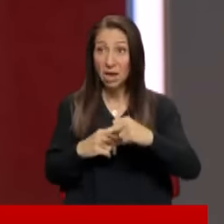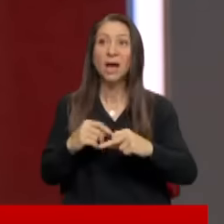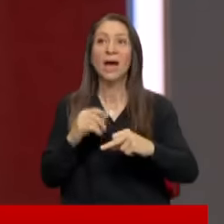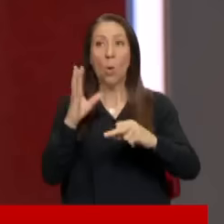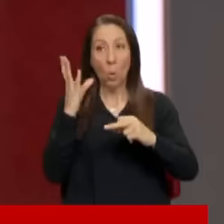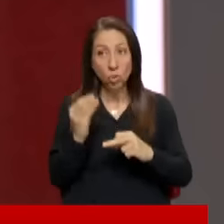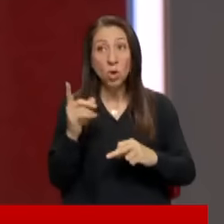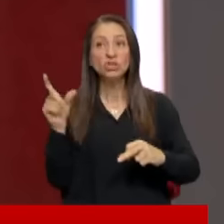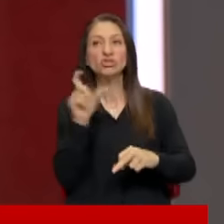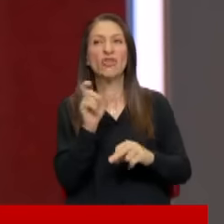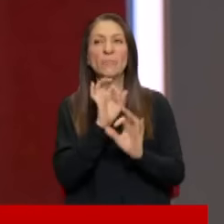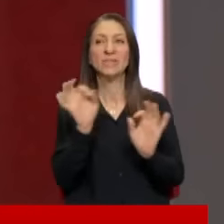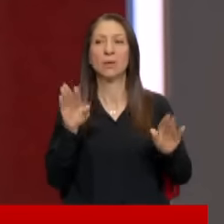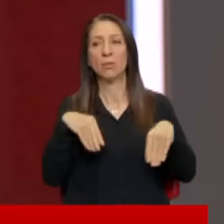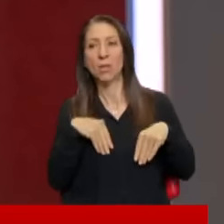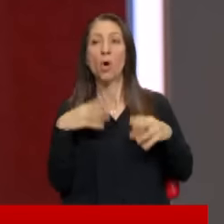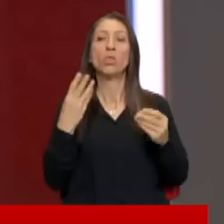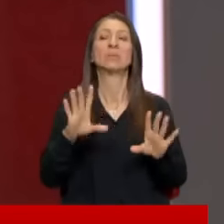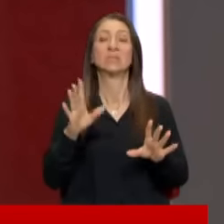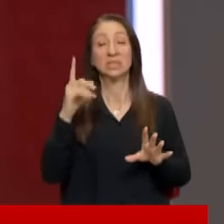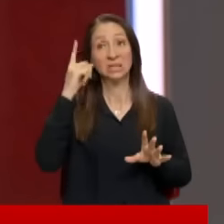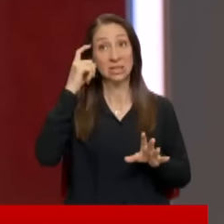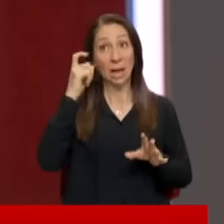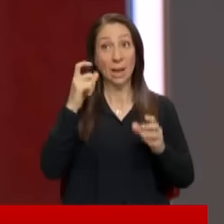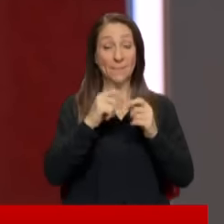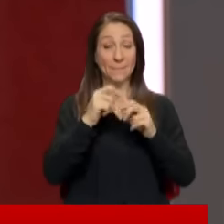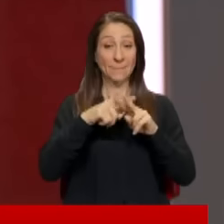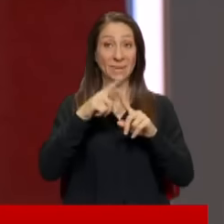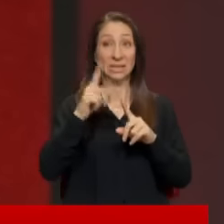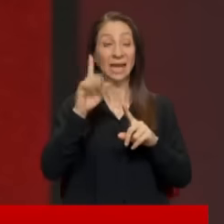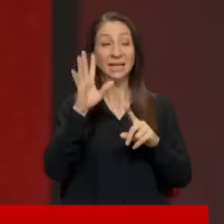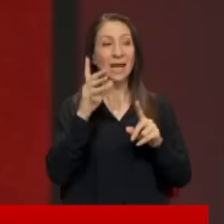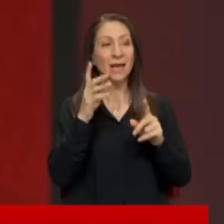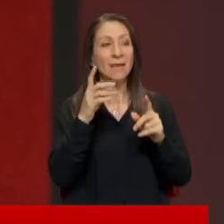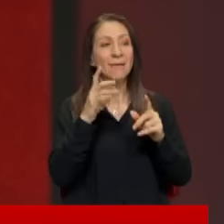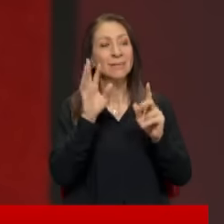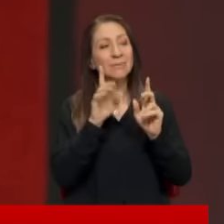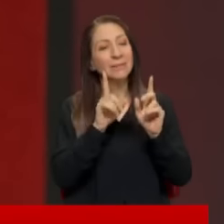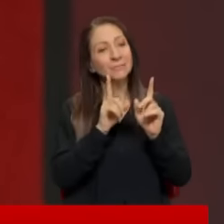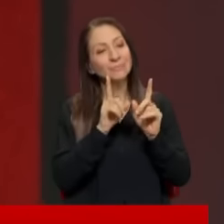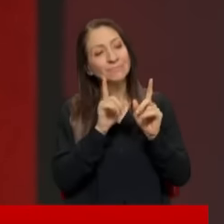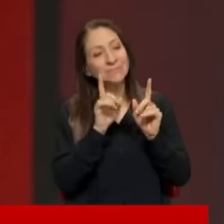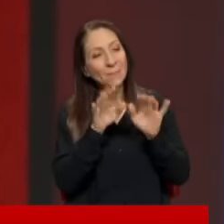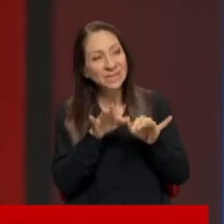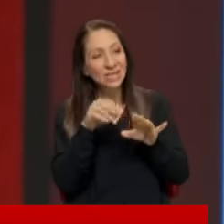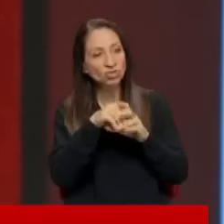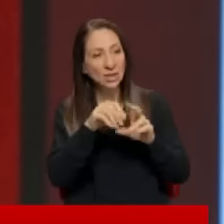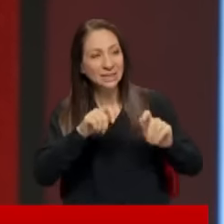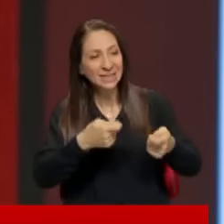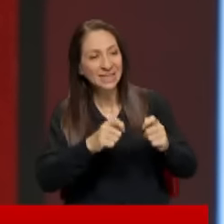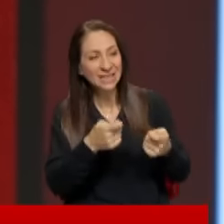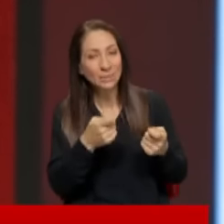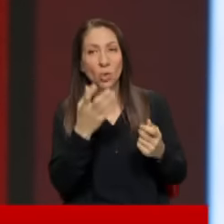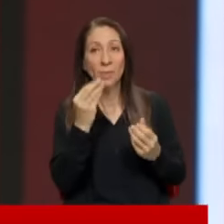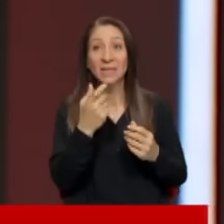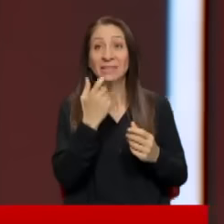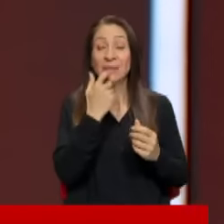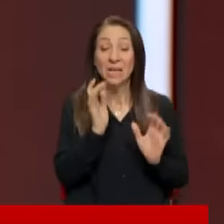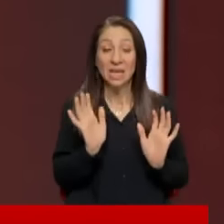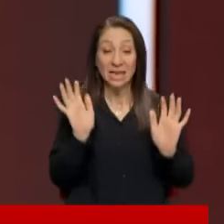diye bir formül arayışında İsrail, özellikle batıdan siber da gördüğü bir kilitleme yöntemi olabilecekler arasında. Demir